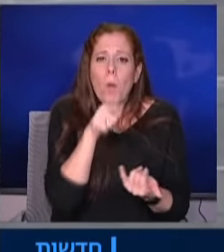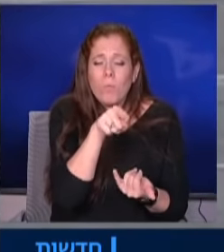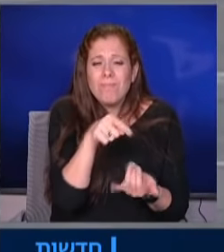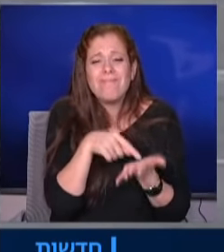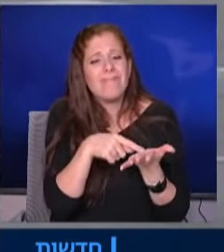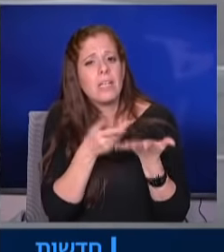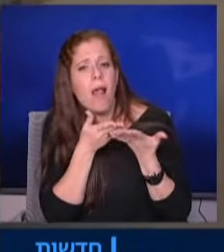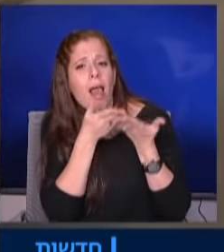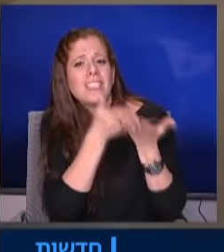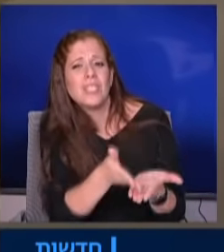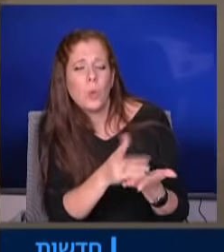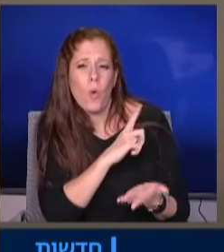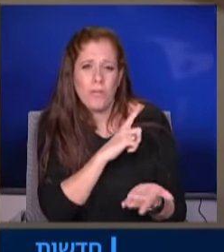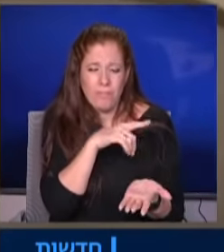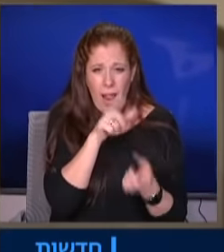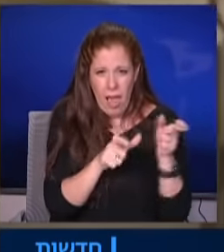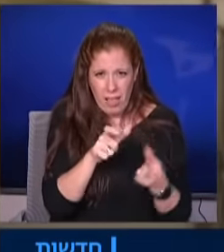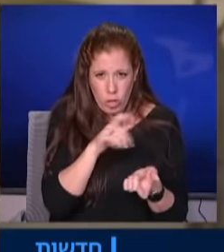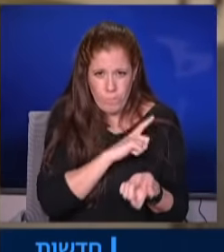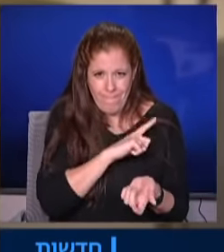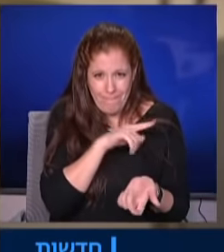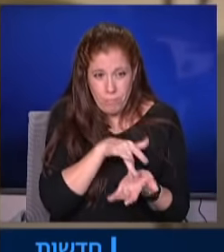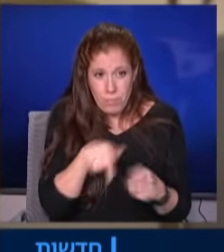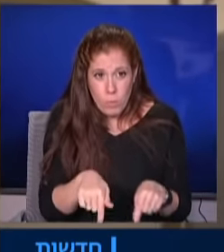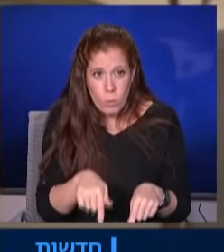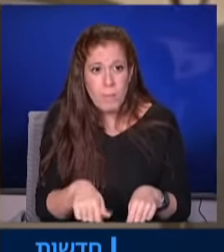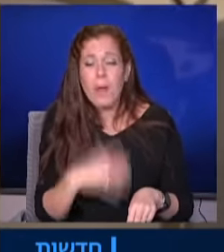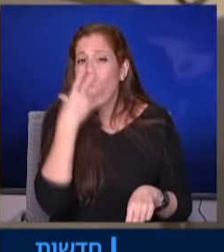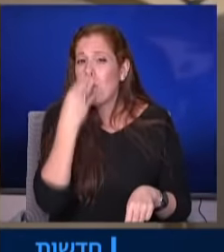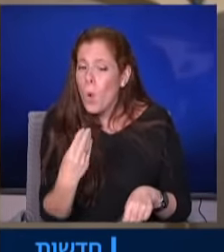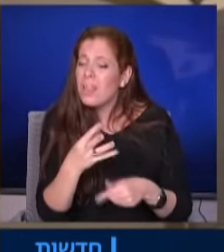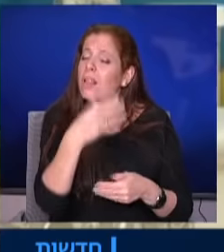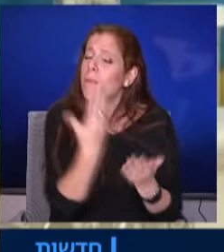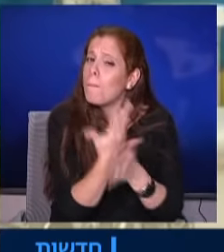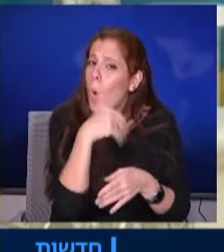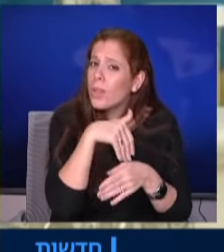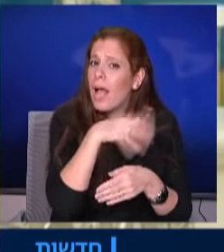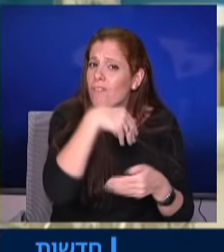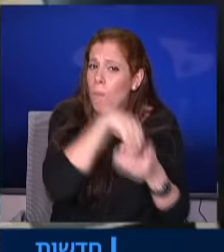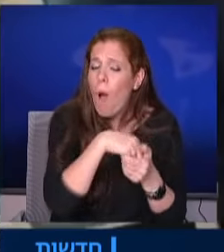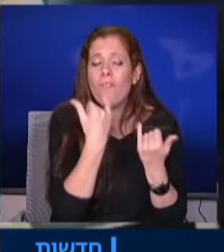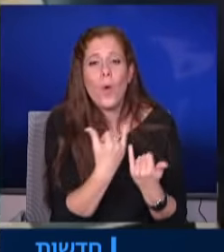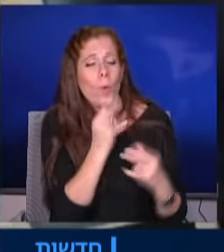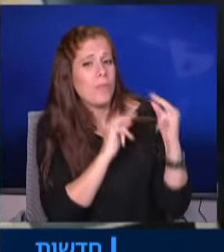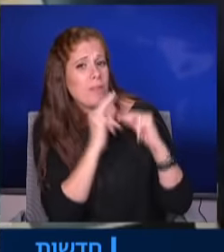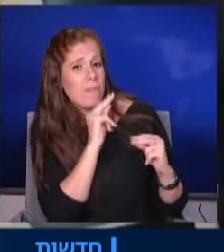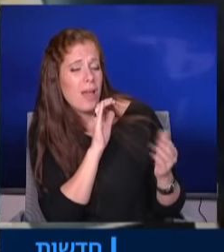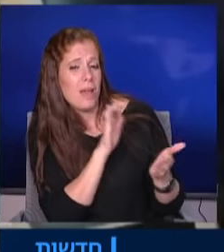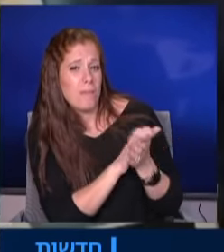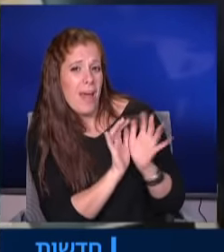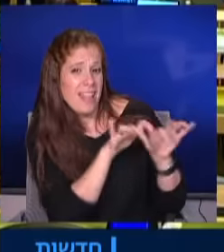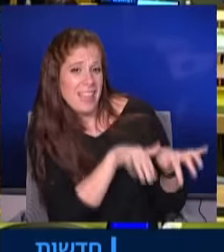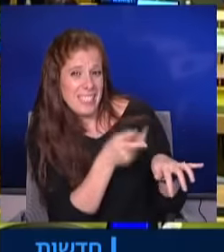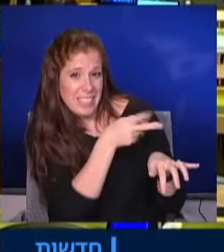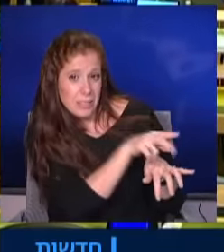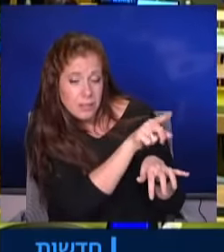הכוחות המקומיים. נשיא רוסיה פוטין ממשיך להיות מעודכן ומעורב. היום שוחח עם עמיתו הקזחי שהודה לו מצידו על